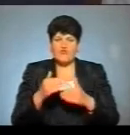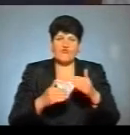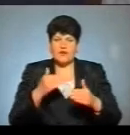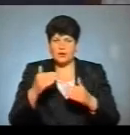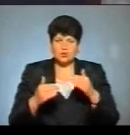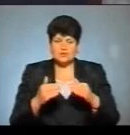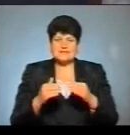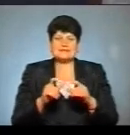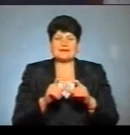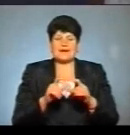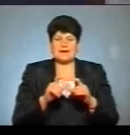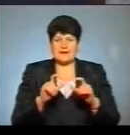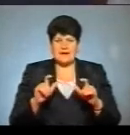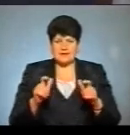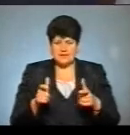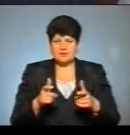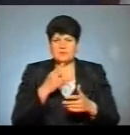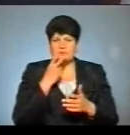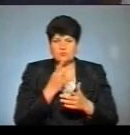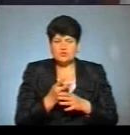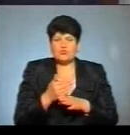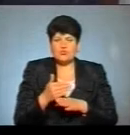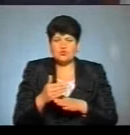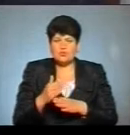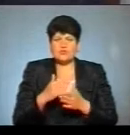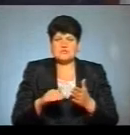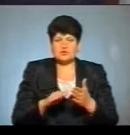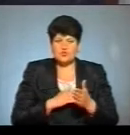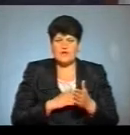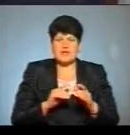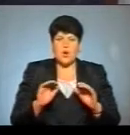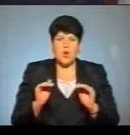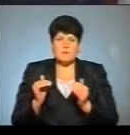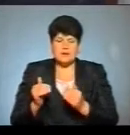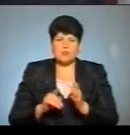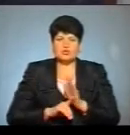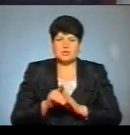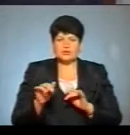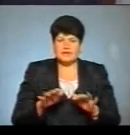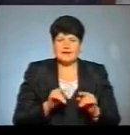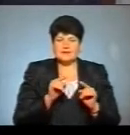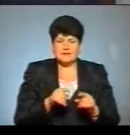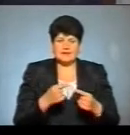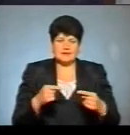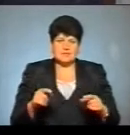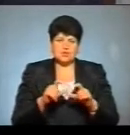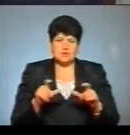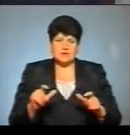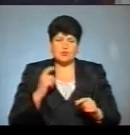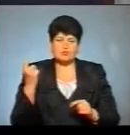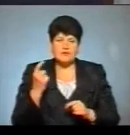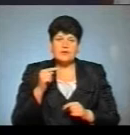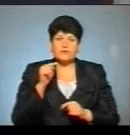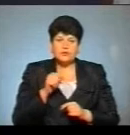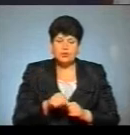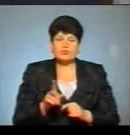який би передбачав поступове скасування тих чи інших карантинних обмежувань, початок діяльності тих чи інших суб'єктів господарювання. При тому всьому